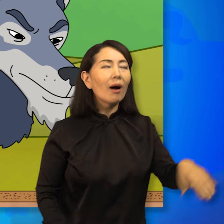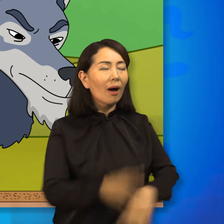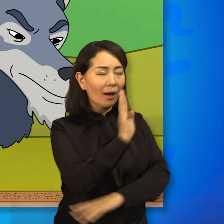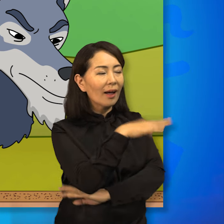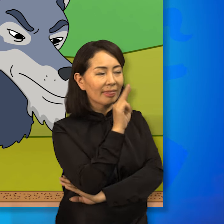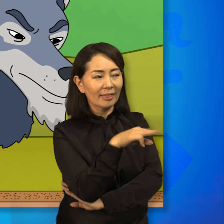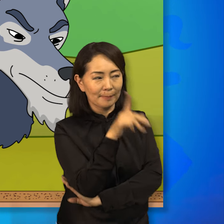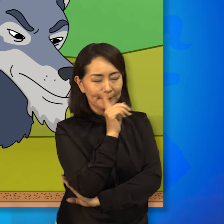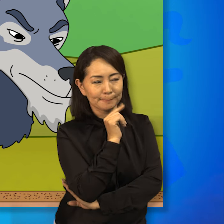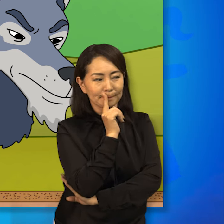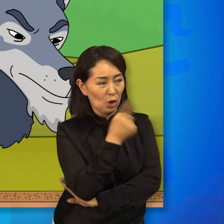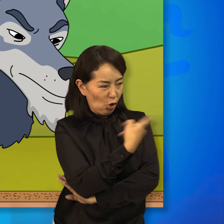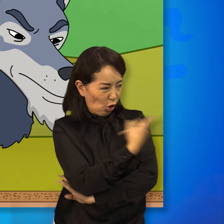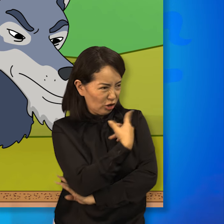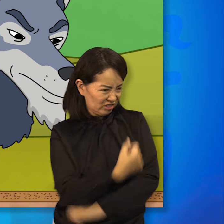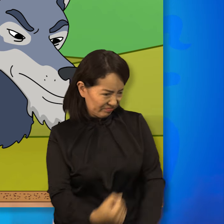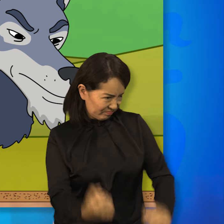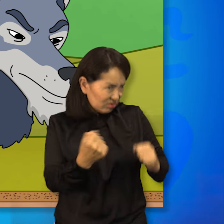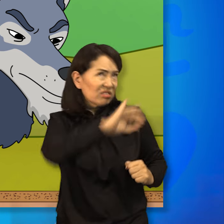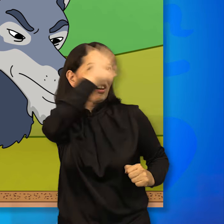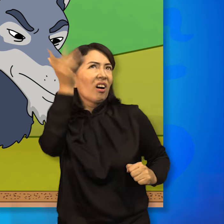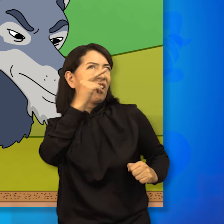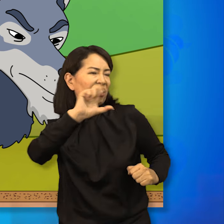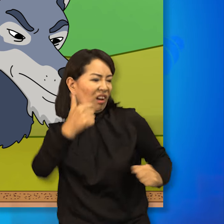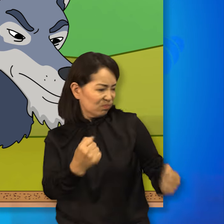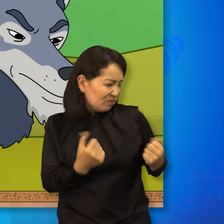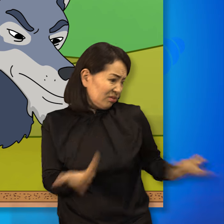Энэ дөрвийг зэрэг болгоос дөрвөн бэрх болно.